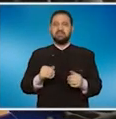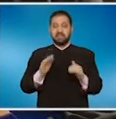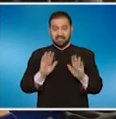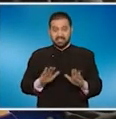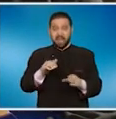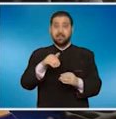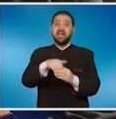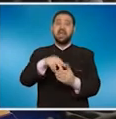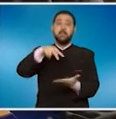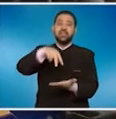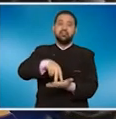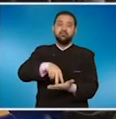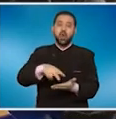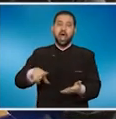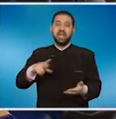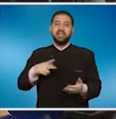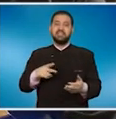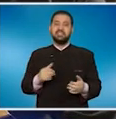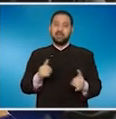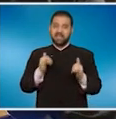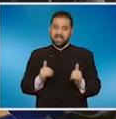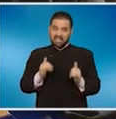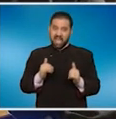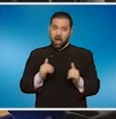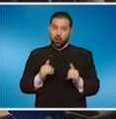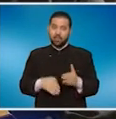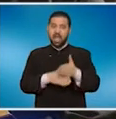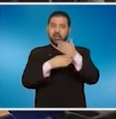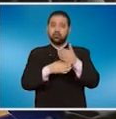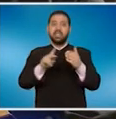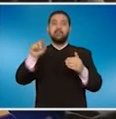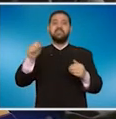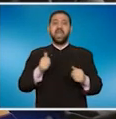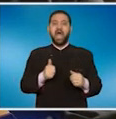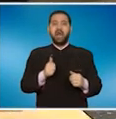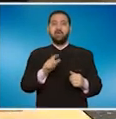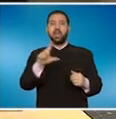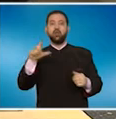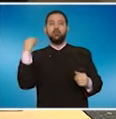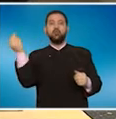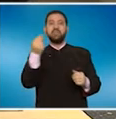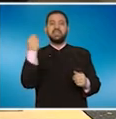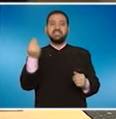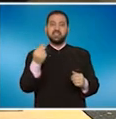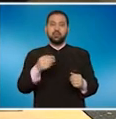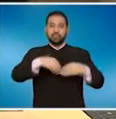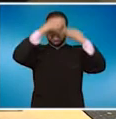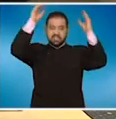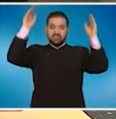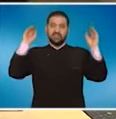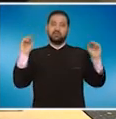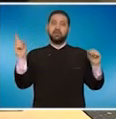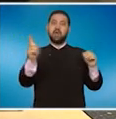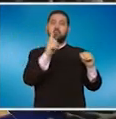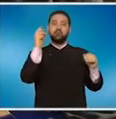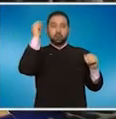să rămânem în picioare înseamnă a nu cădea cum folosind armele lui Dumnezeu, fiind întrarmați cu toate armele lui Dumnezeu. Și Sfântul Pavel le